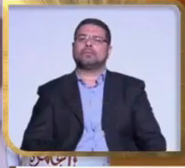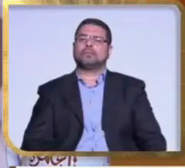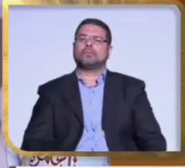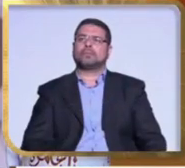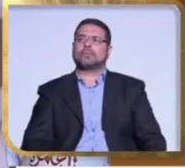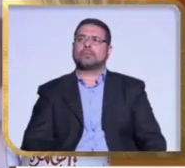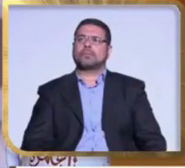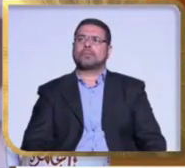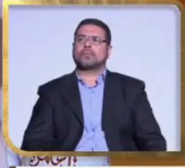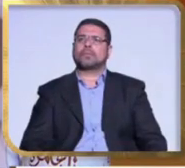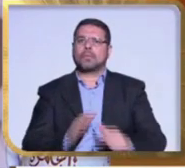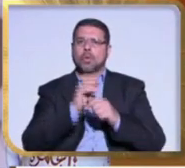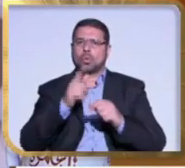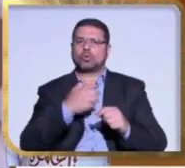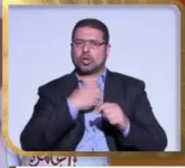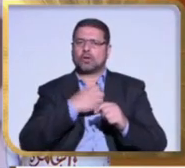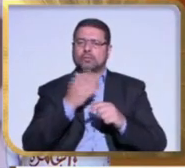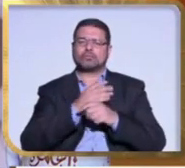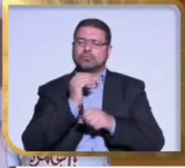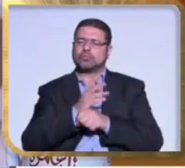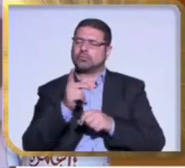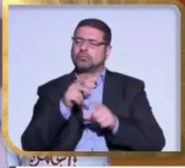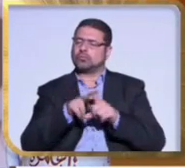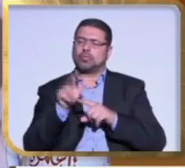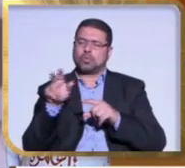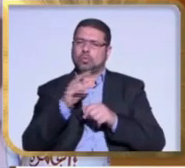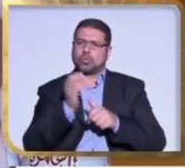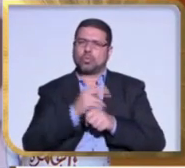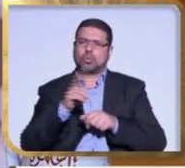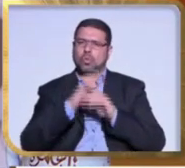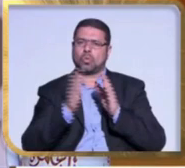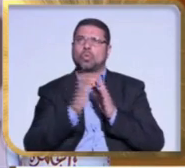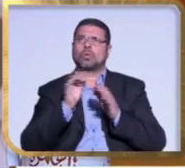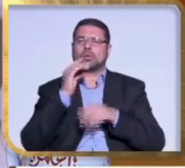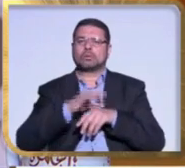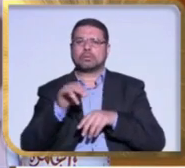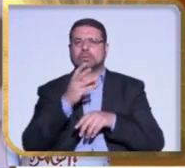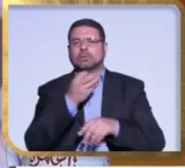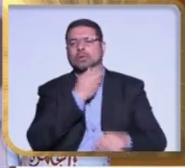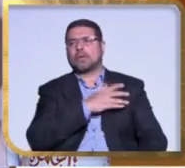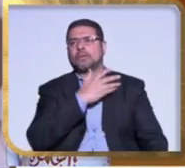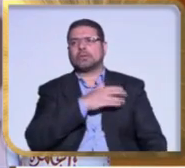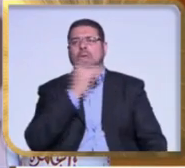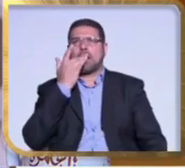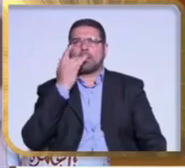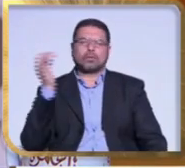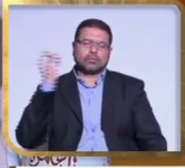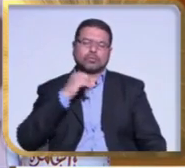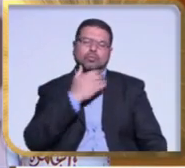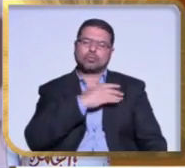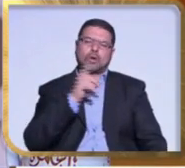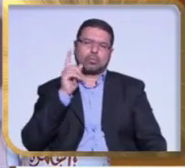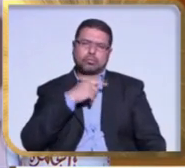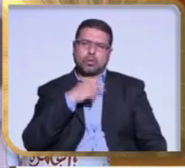تقليدا لقول الشافعيه لا شيء عليك وعلى زوجك وعلى كل حال الانسان يستغفر وتوبوا الى الله جميعا ايها